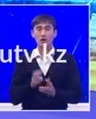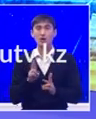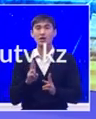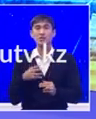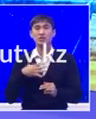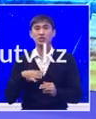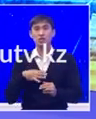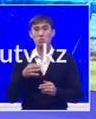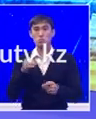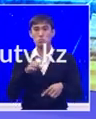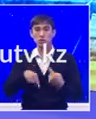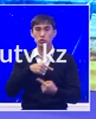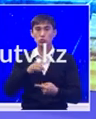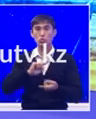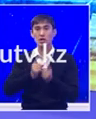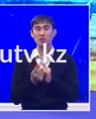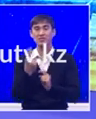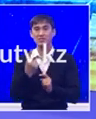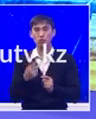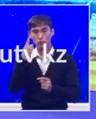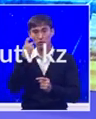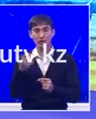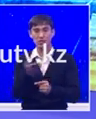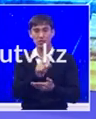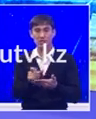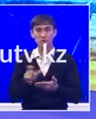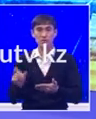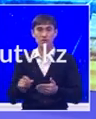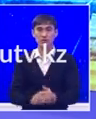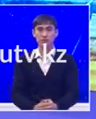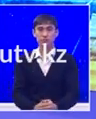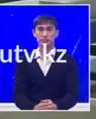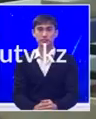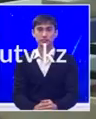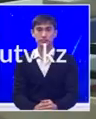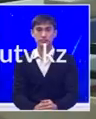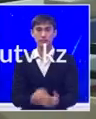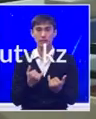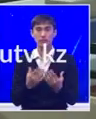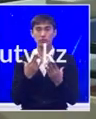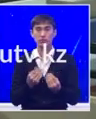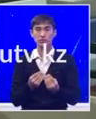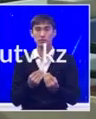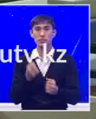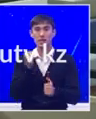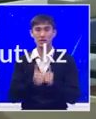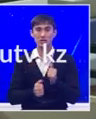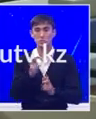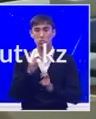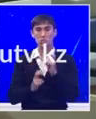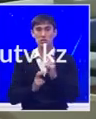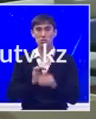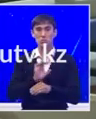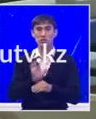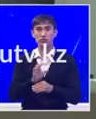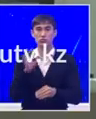и зачем бизнесу переходить в цифру, узнавал наш корреспондент. На сегодняшний день почти каждое промышленное